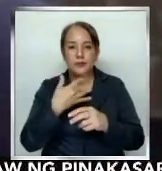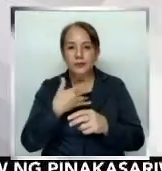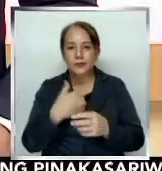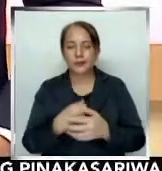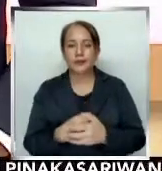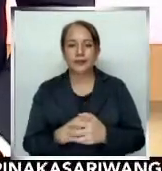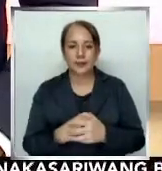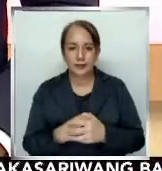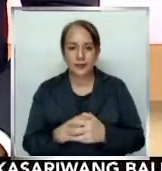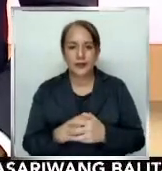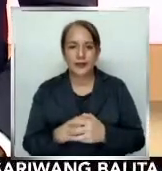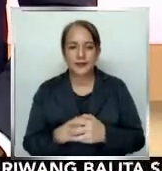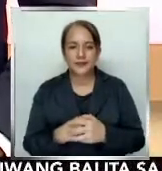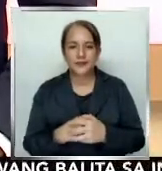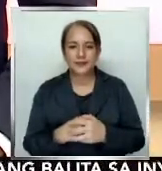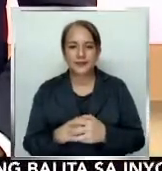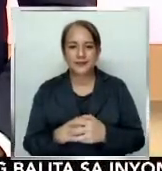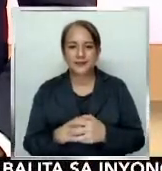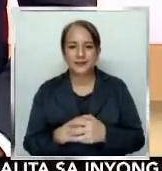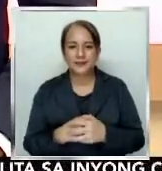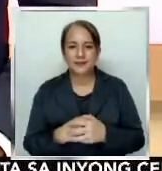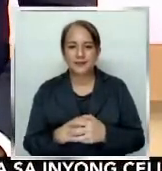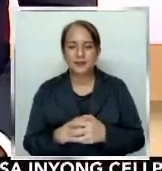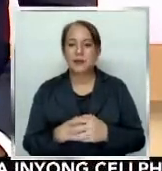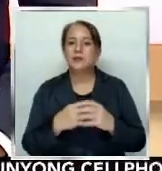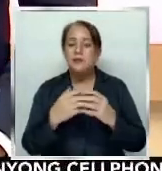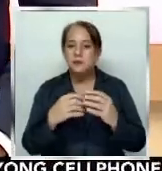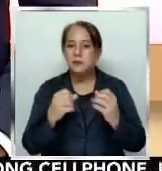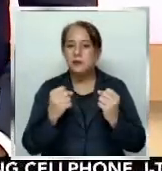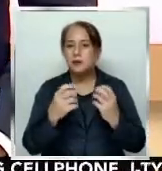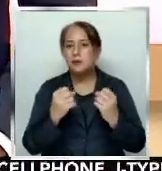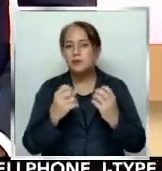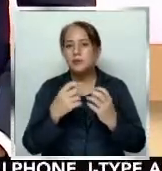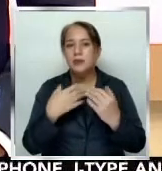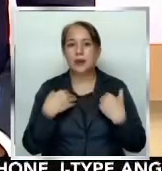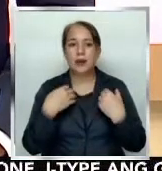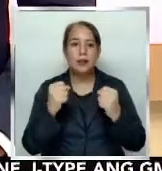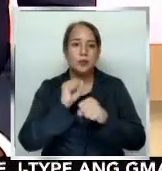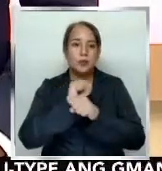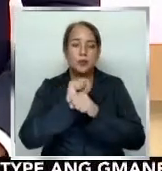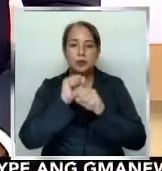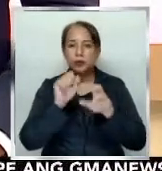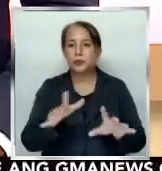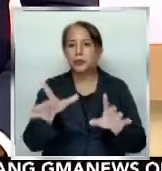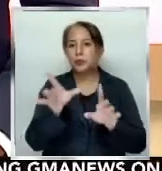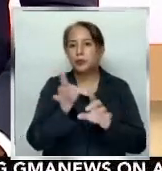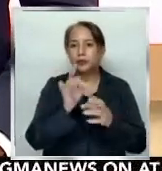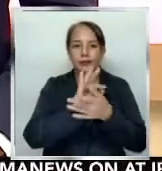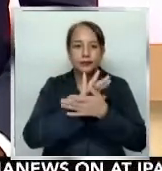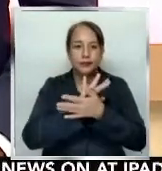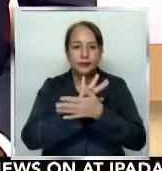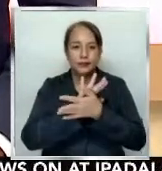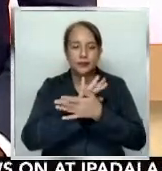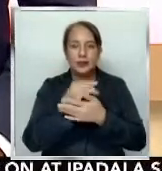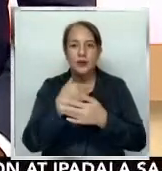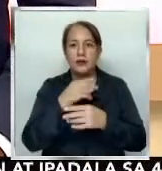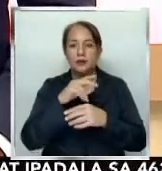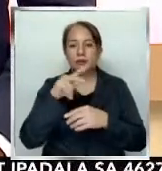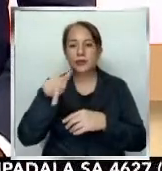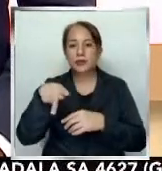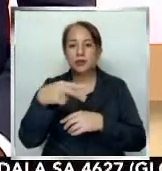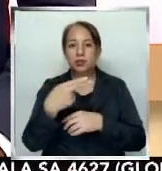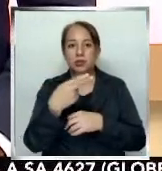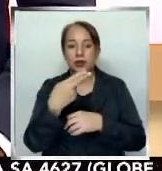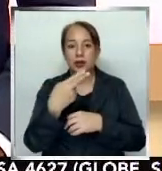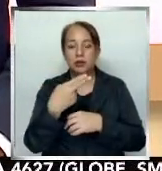Oras. Dumarami na naman ang bilang ng healthcare worker na tinatamaan ng COVID-19. Sa Philippine General Hospital nga,